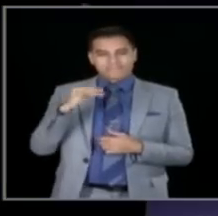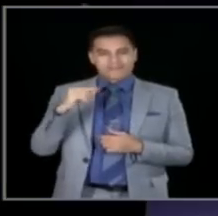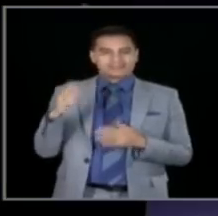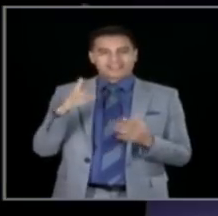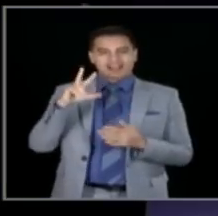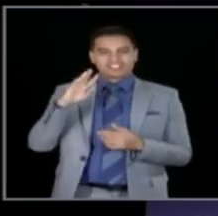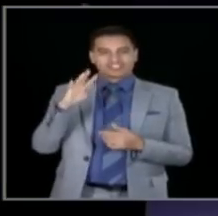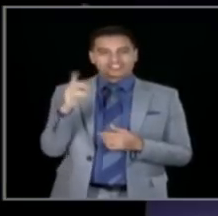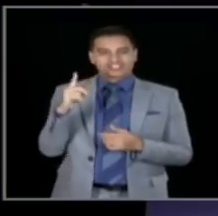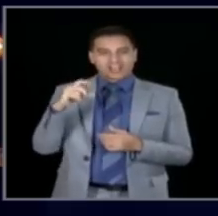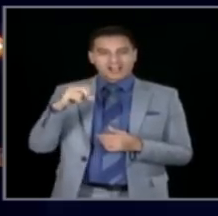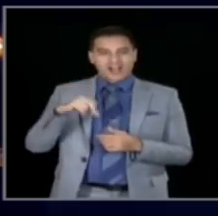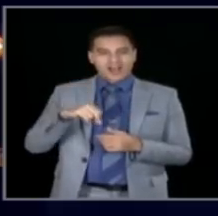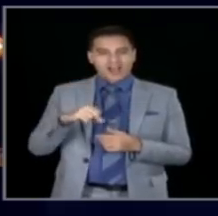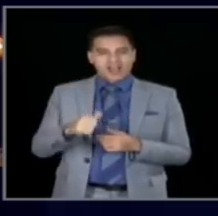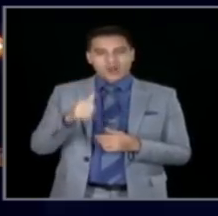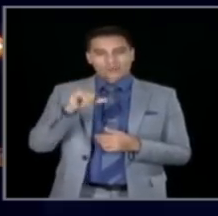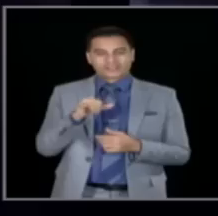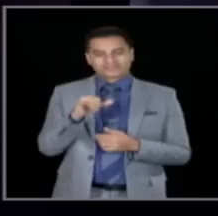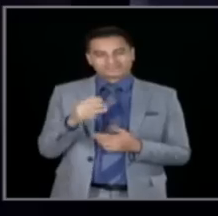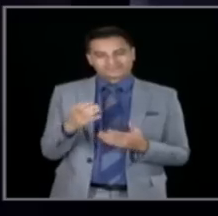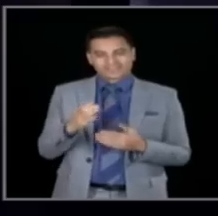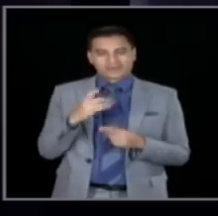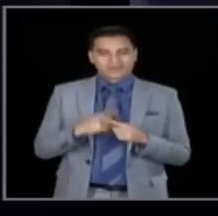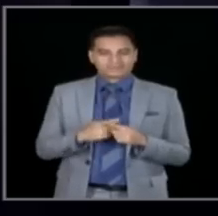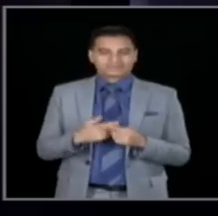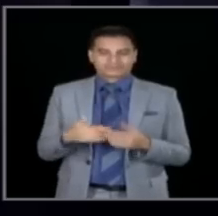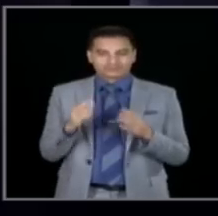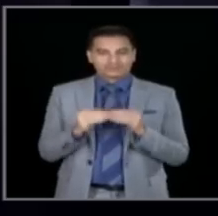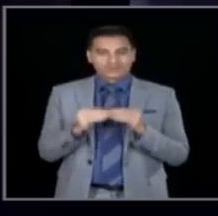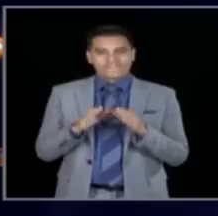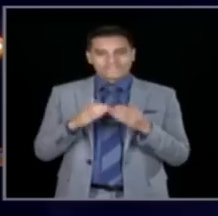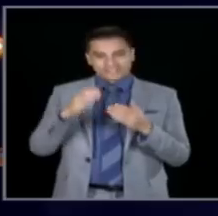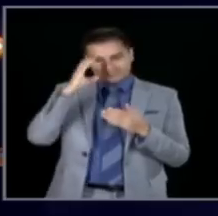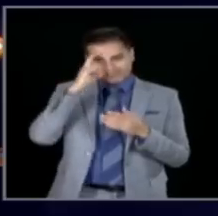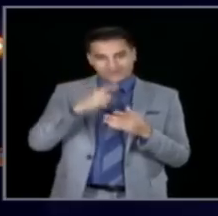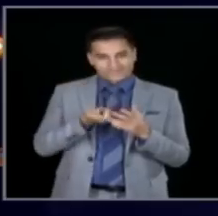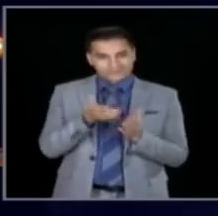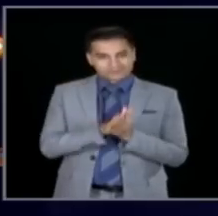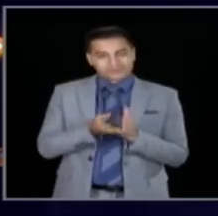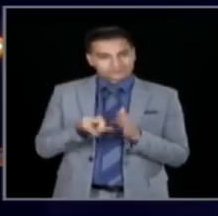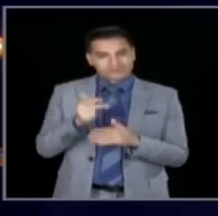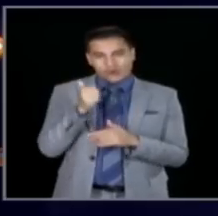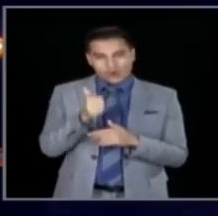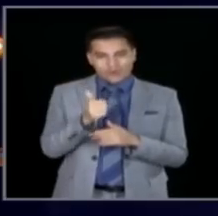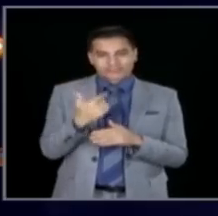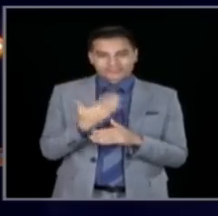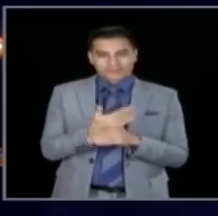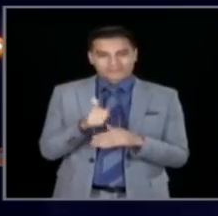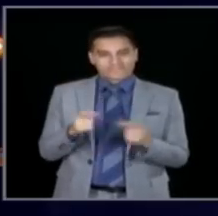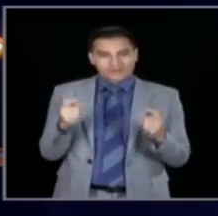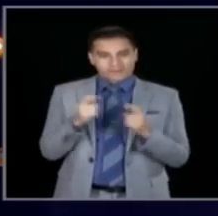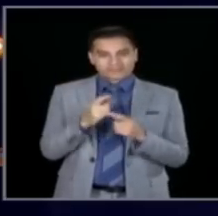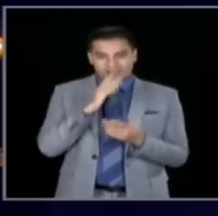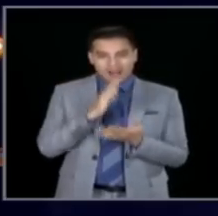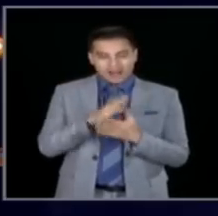عارفه بس انا مش متاكد من اسمه. فريق الزمالك حظكم حلو بجد، حظكم حلو في ماتش